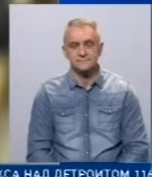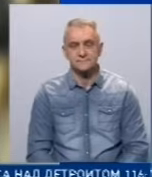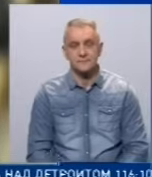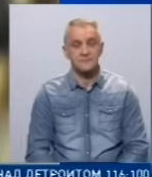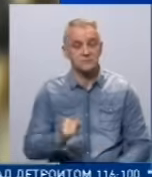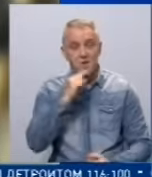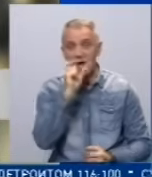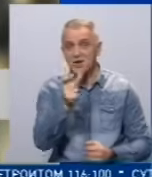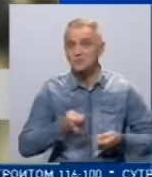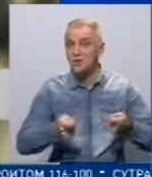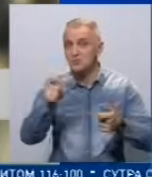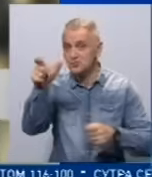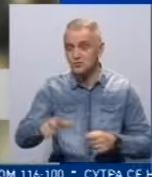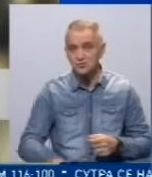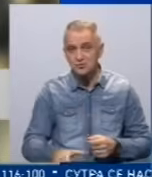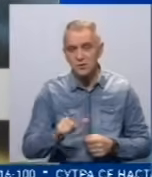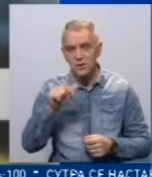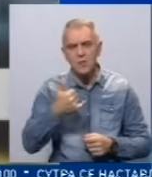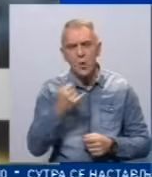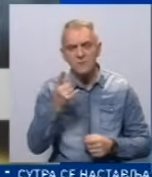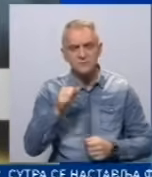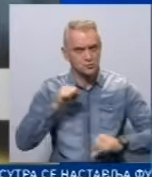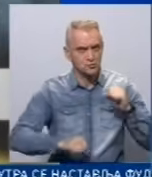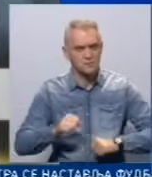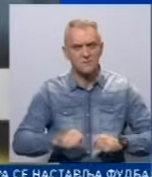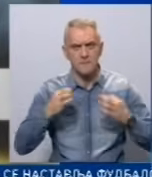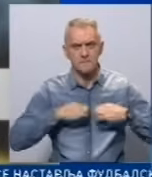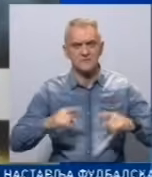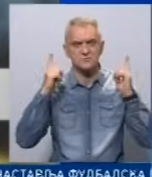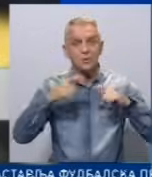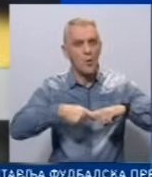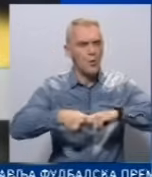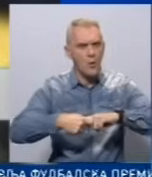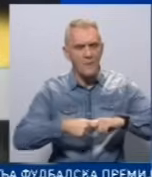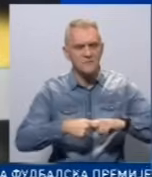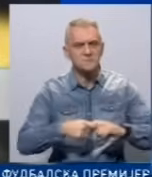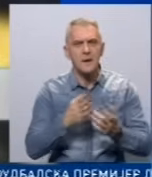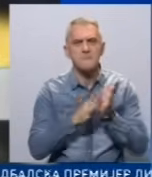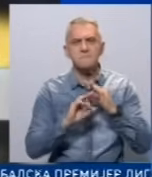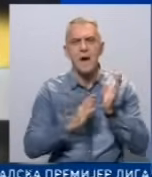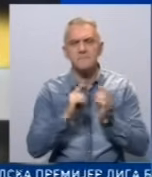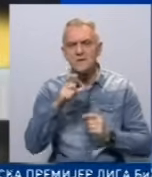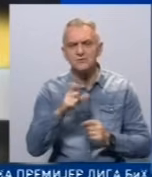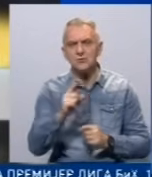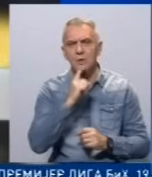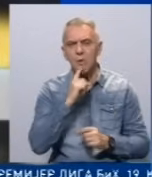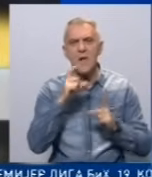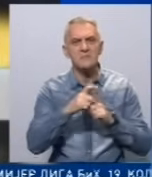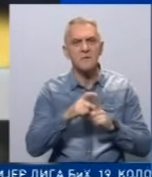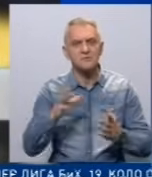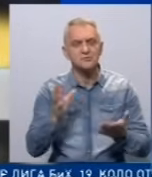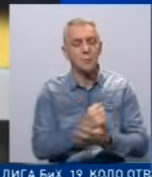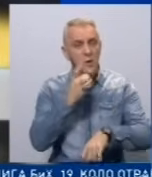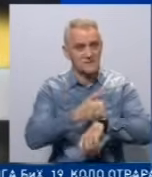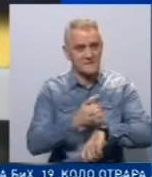Prema riječima tužiteljice Bojane Jolović, suspendovani predsjednik suda dovodi se u vezu sa Zdravkom Mamićem, prilikom čega je Debevec primio sat